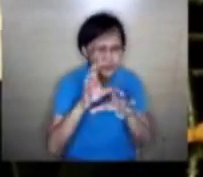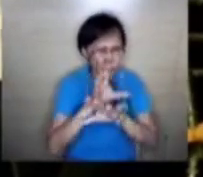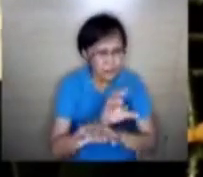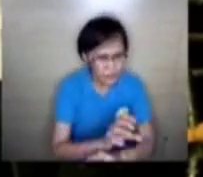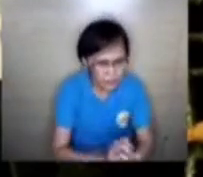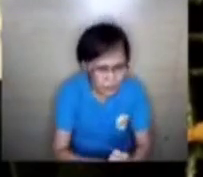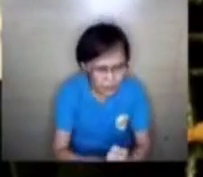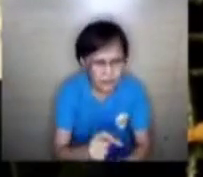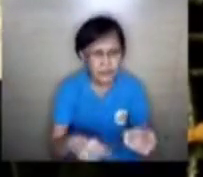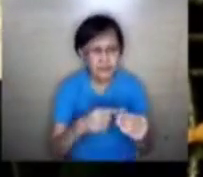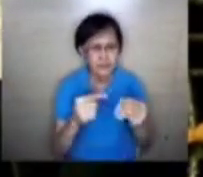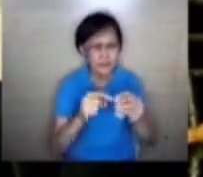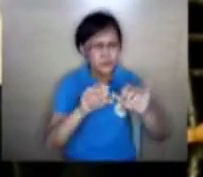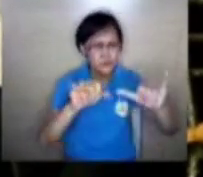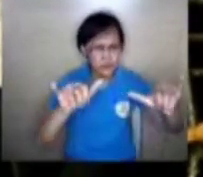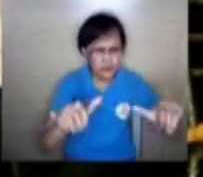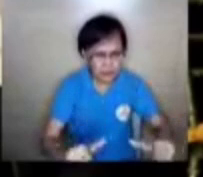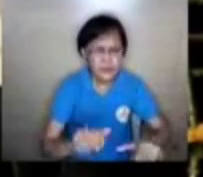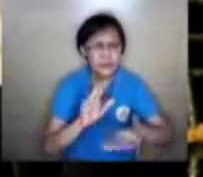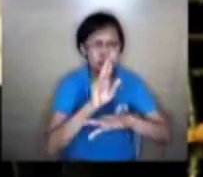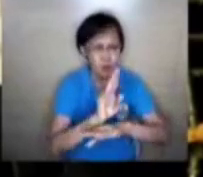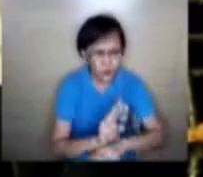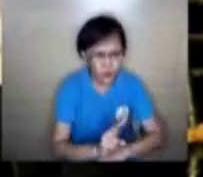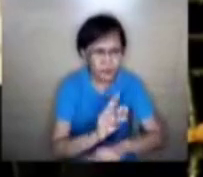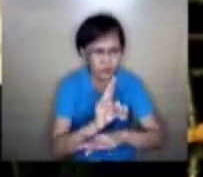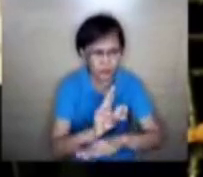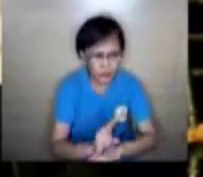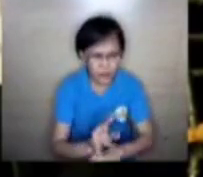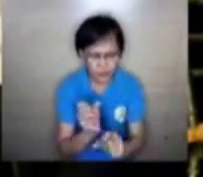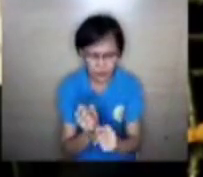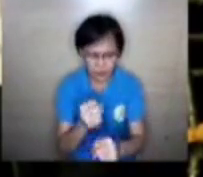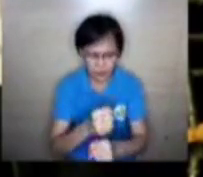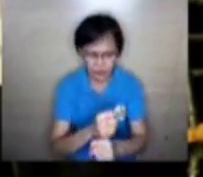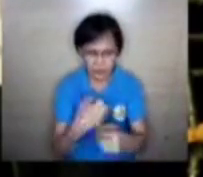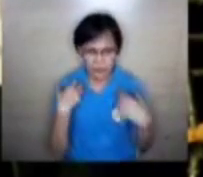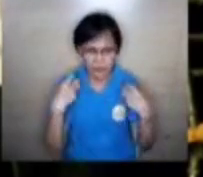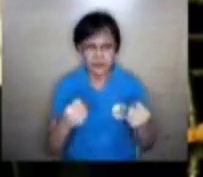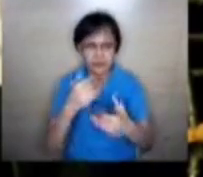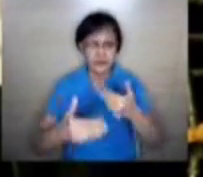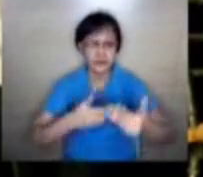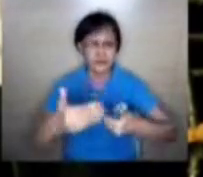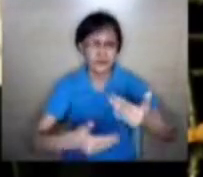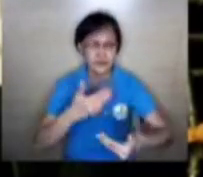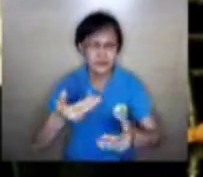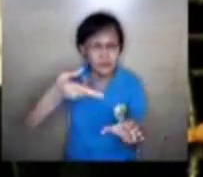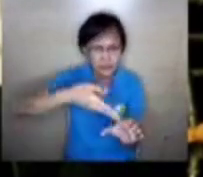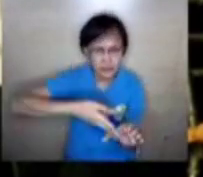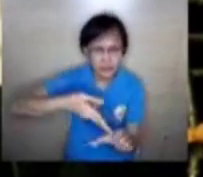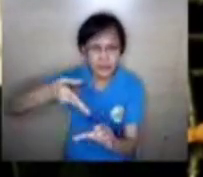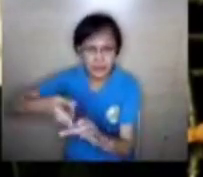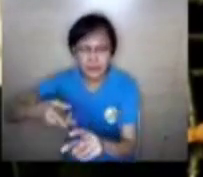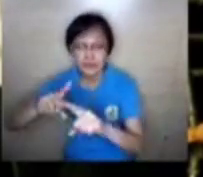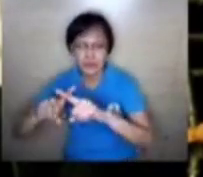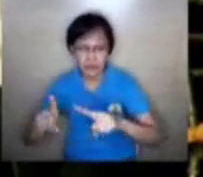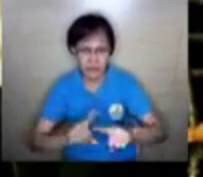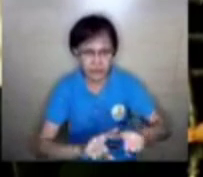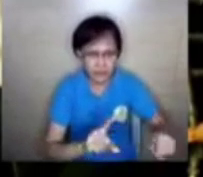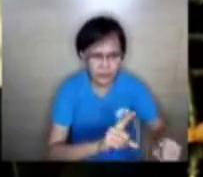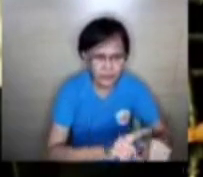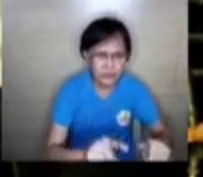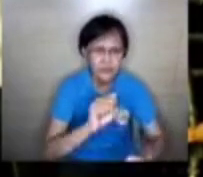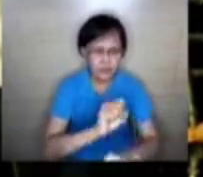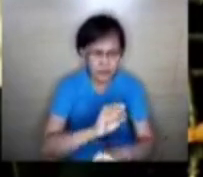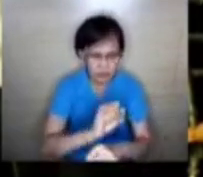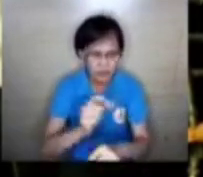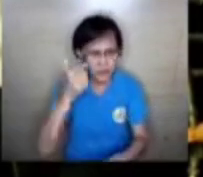ganitong klaseng sistema at palalakasin pa natin ang mga proseso sa pakikilahok ng taong bayan sa gawain ng